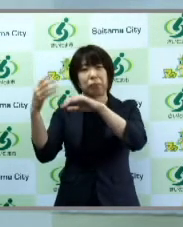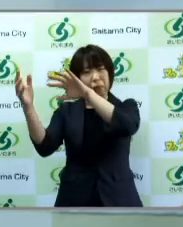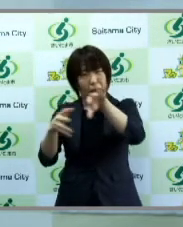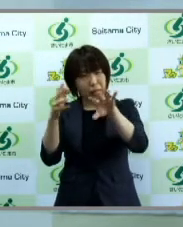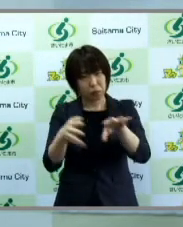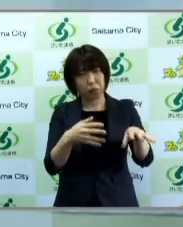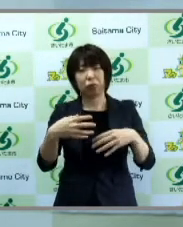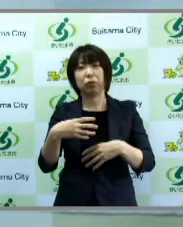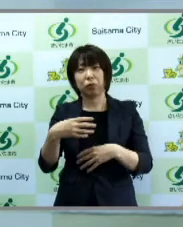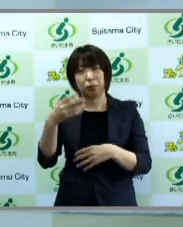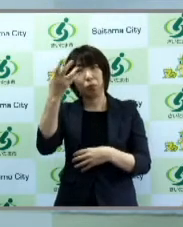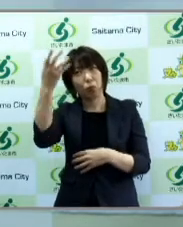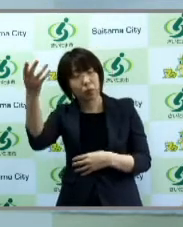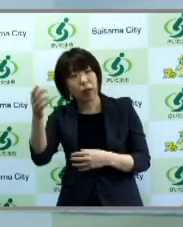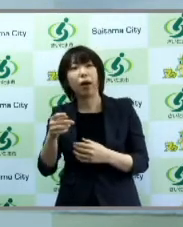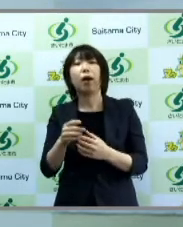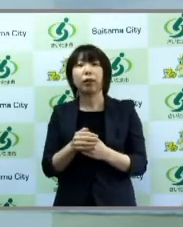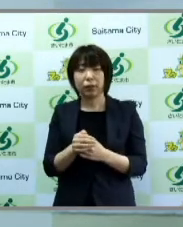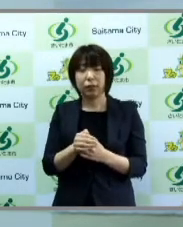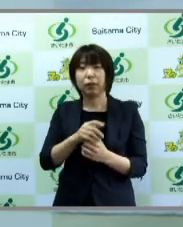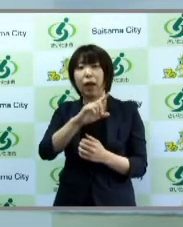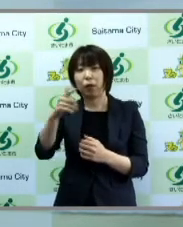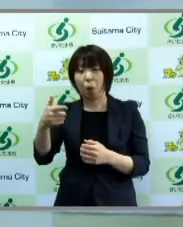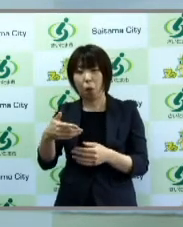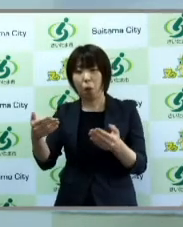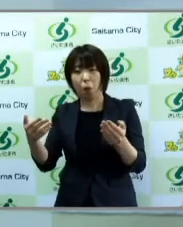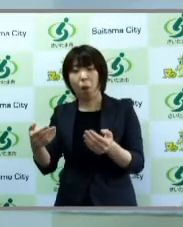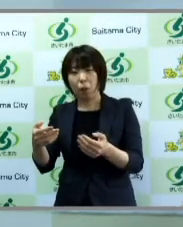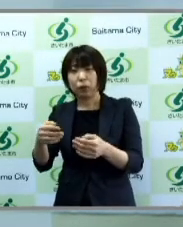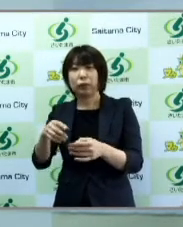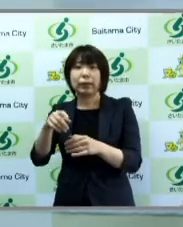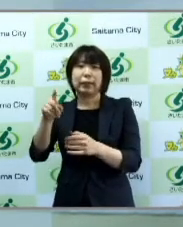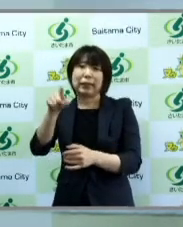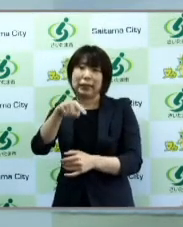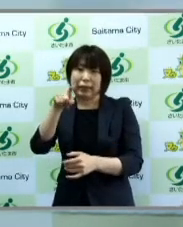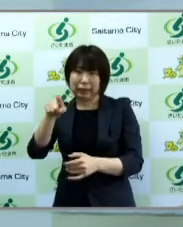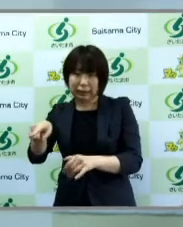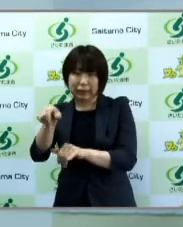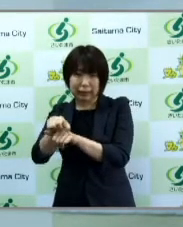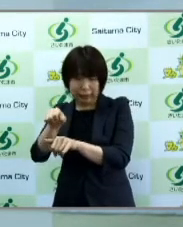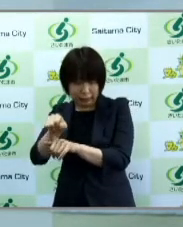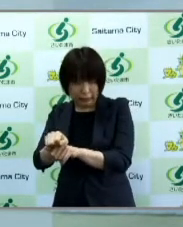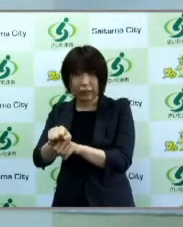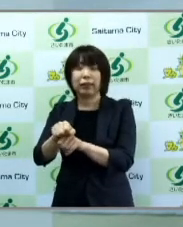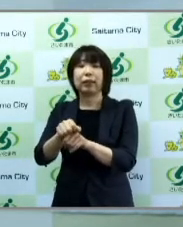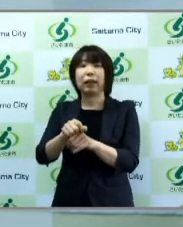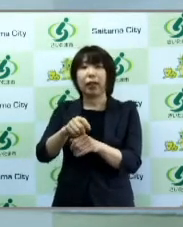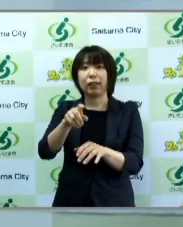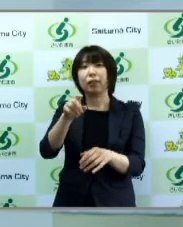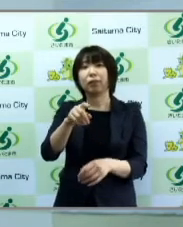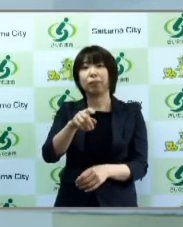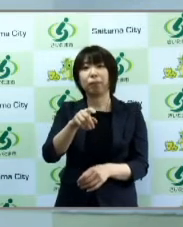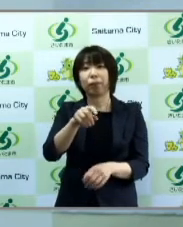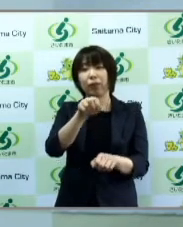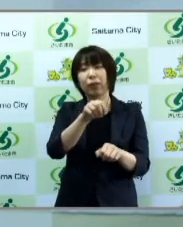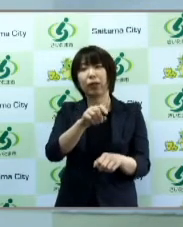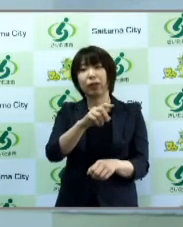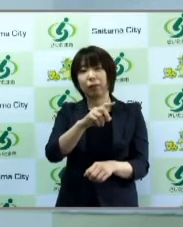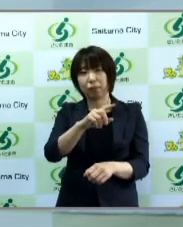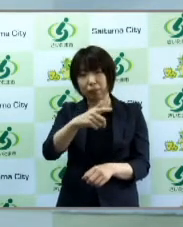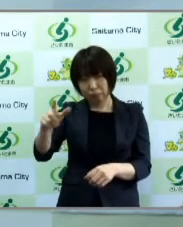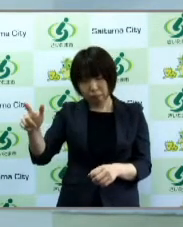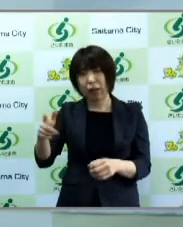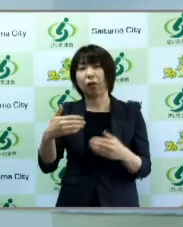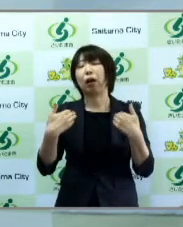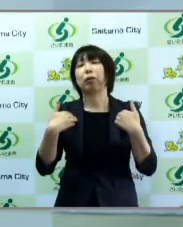必要な人員や資機材の確保が困難になるほか、市の処理施設や収集車両の機能不全が 想